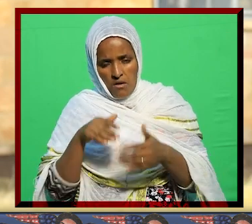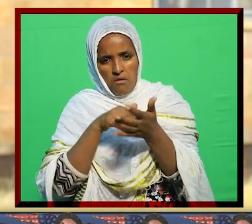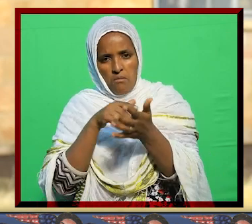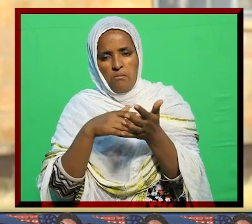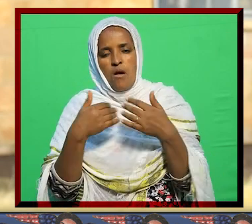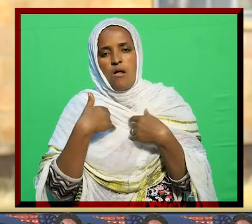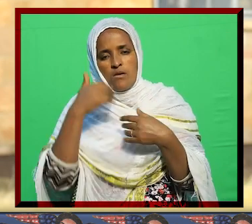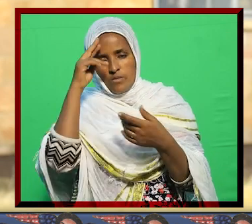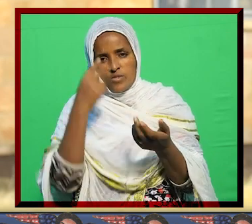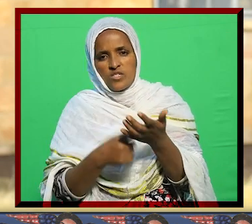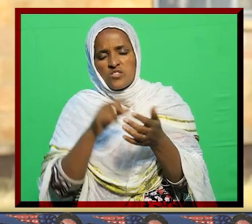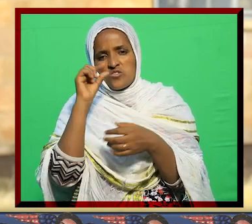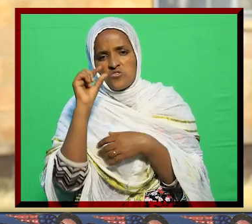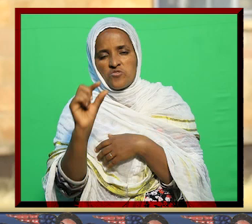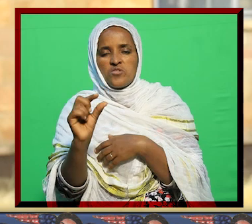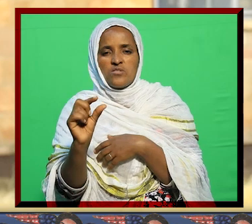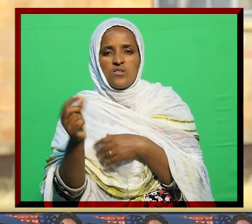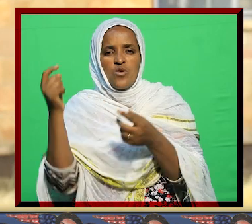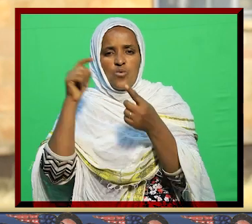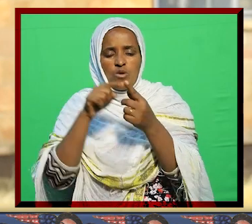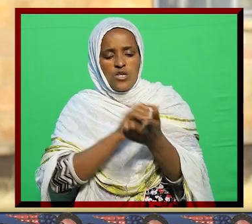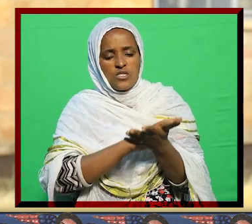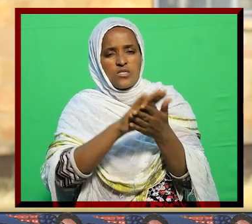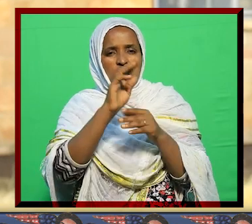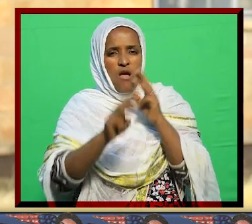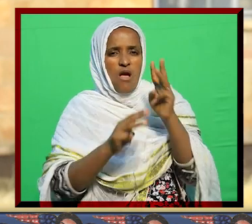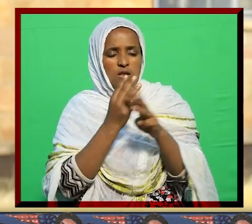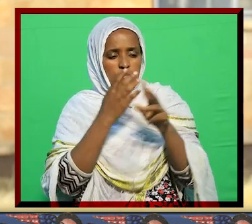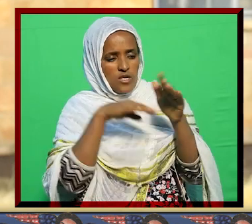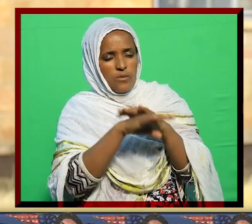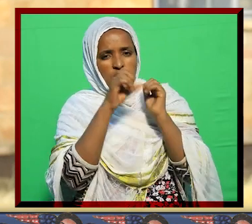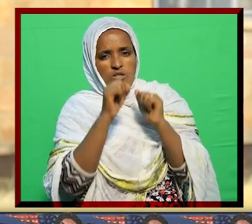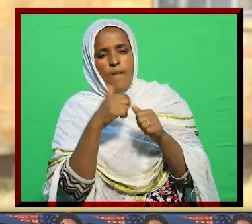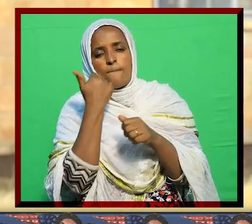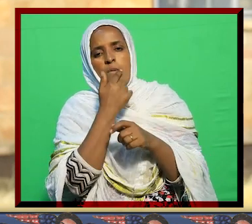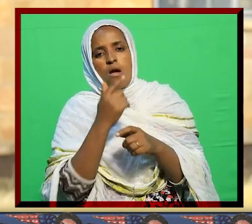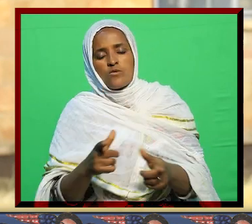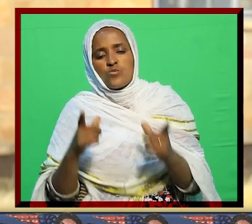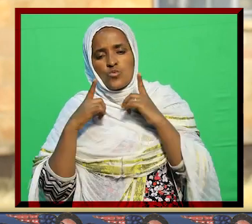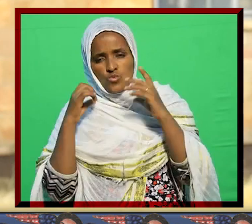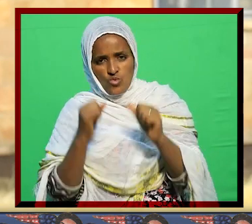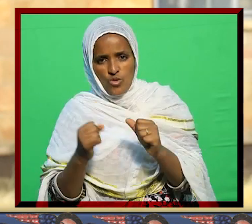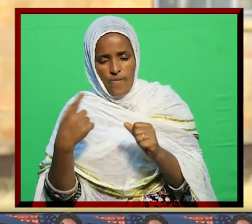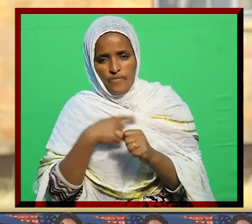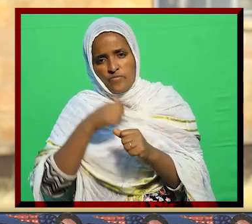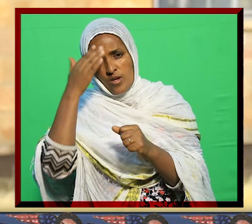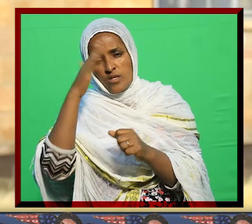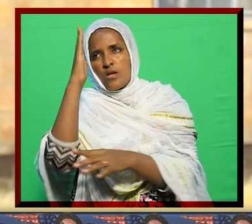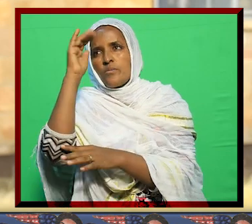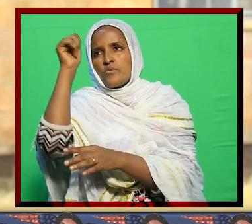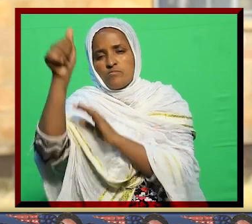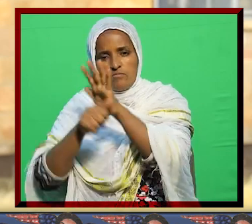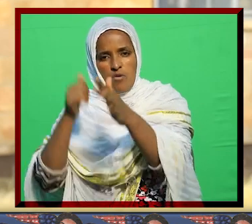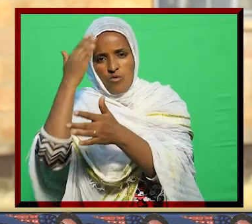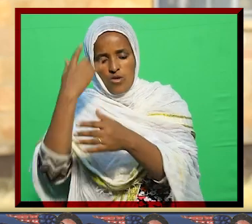ስለሆነ እንዴው ትንቂት ወደ ጽነት ዓለም ሊያስገባን ይችላል። ነማን ሊኖሩ ይችላሉ ወደ ሚለው ማለት ነው። የማናውቃቸው እግዚአብሔር